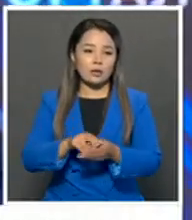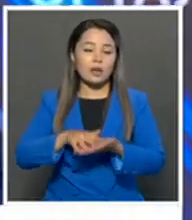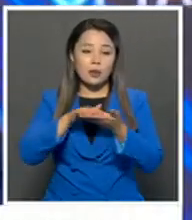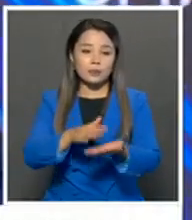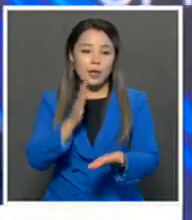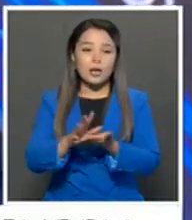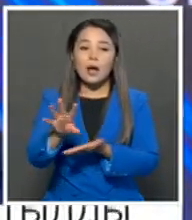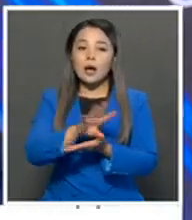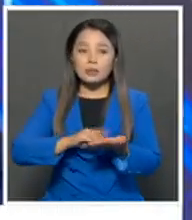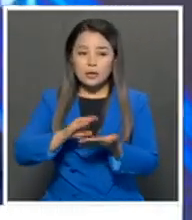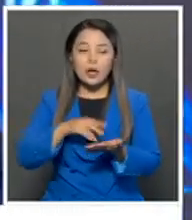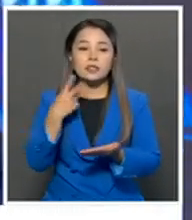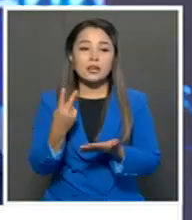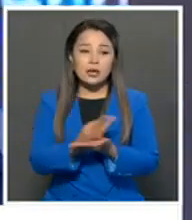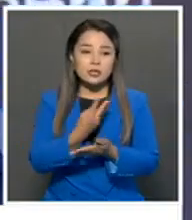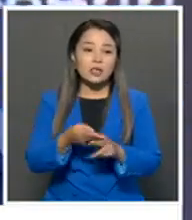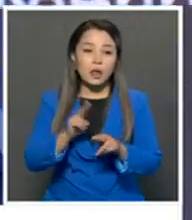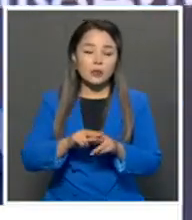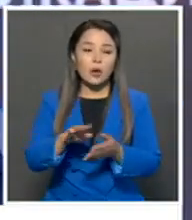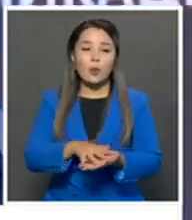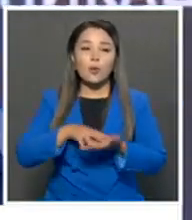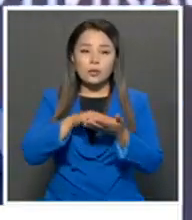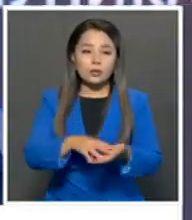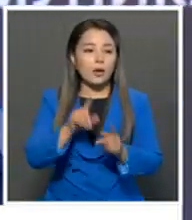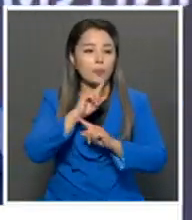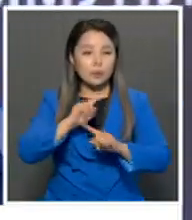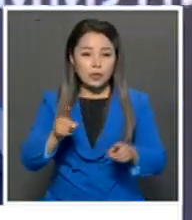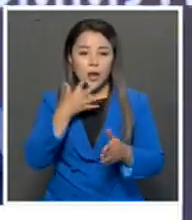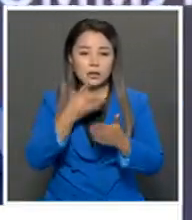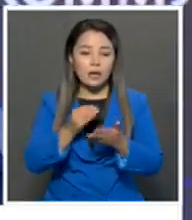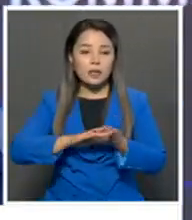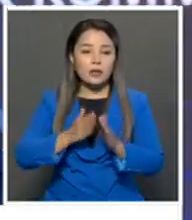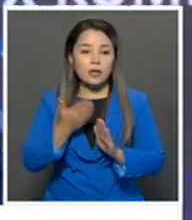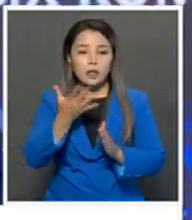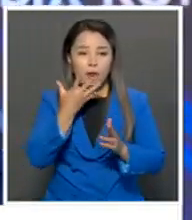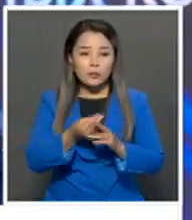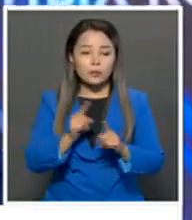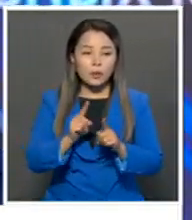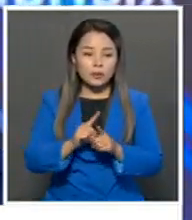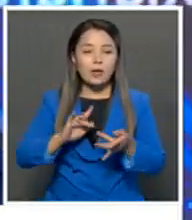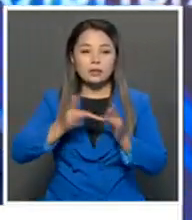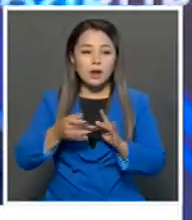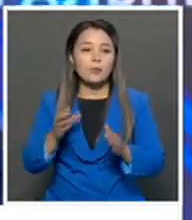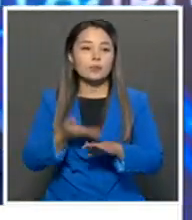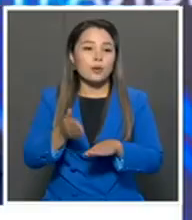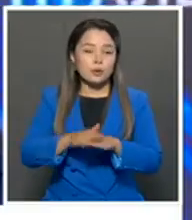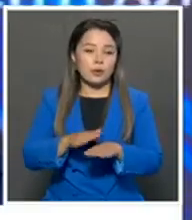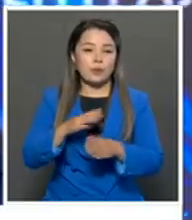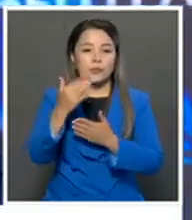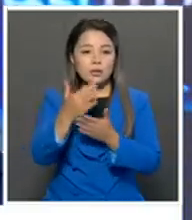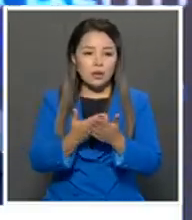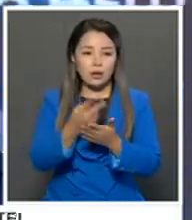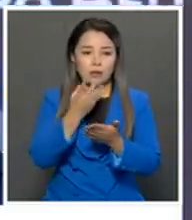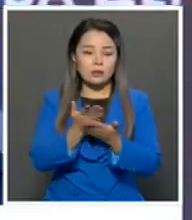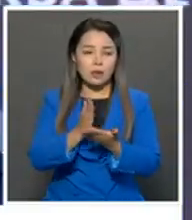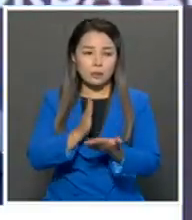Бәрібір екінші өтінішіңіз өтпейді, бірақ ол өз кезегінде мына керісінше мындай әрекеттер порталдарға салмақ салуы мүмкін, және